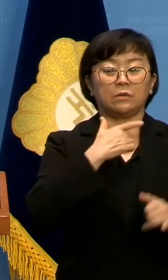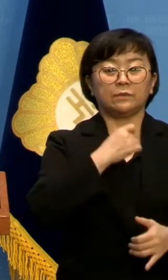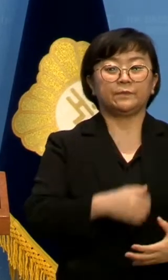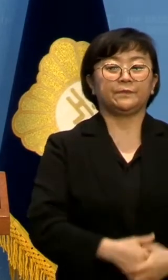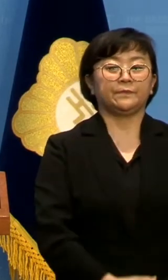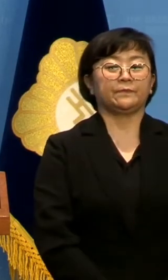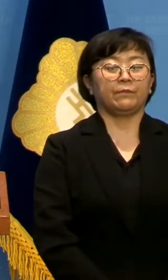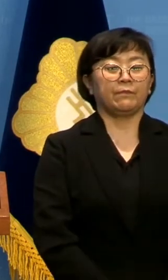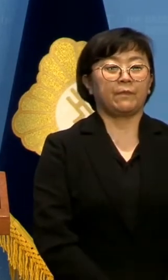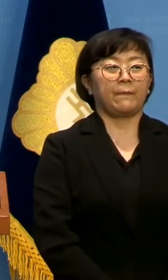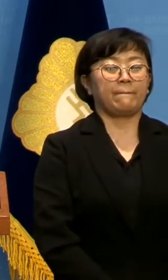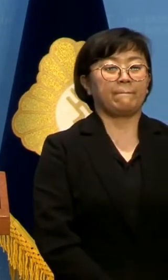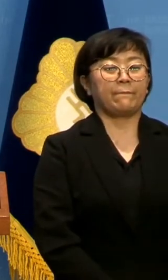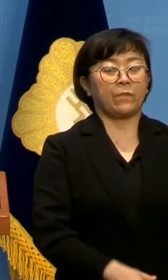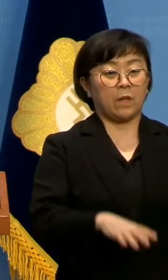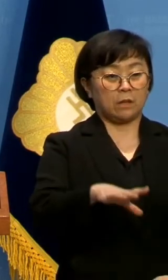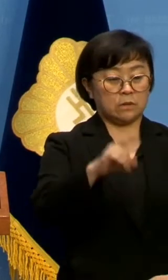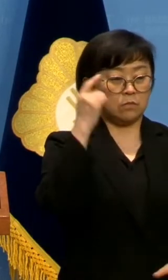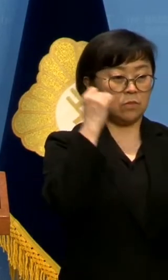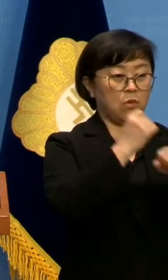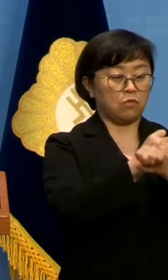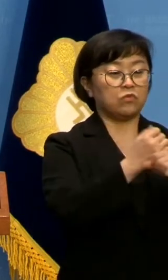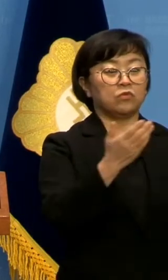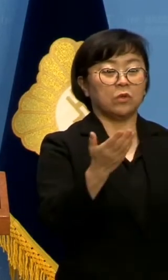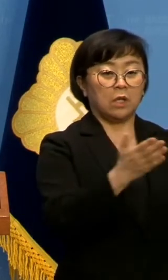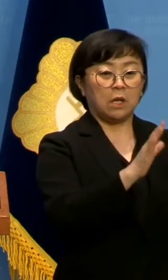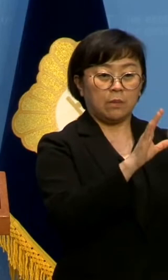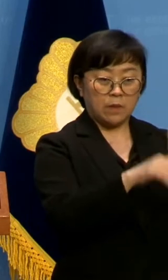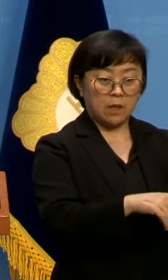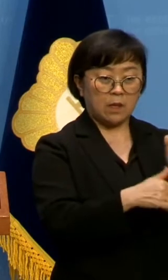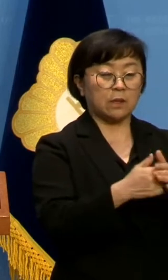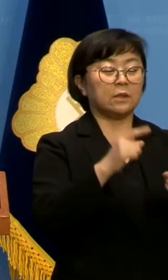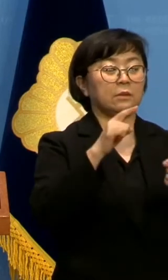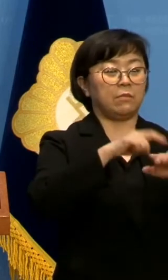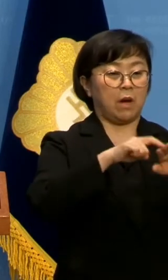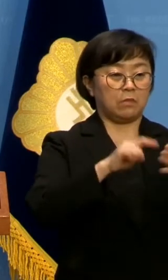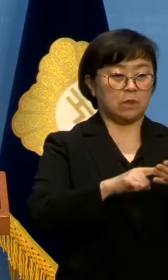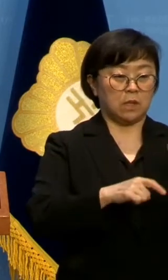되겠습니다. 처음 연구원생활을 시작하던 그만 그때로